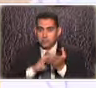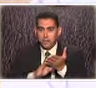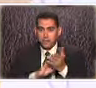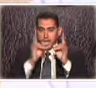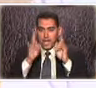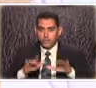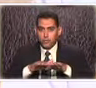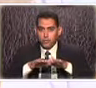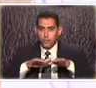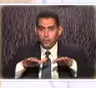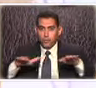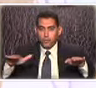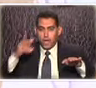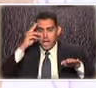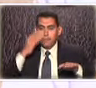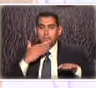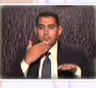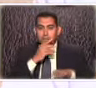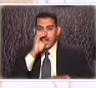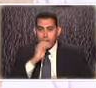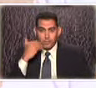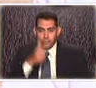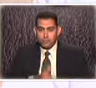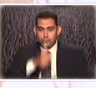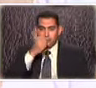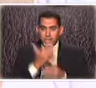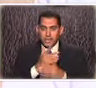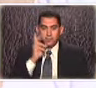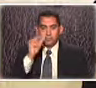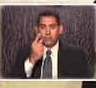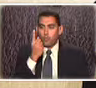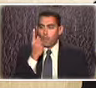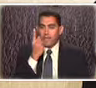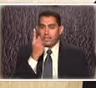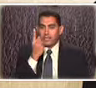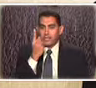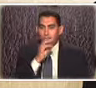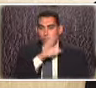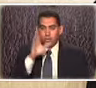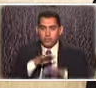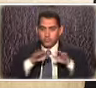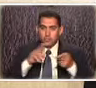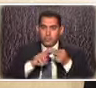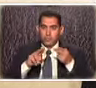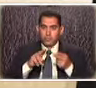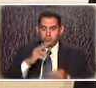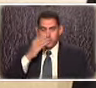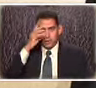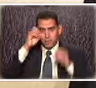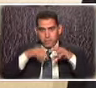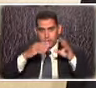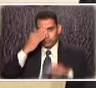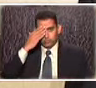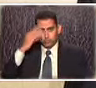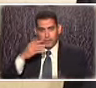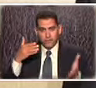نعم اذا هذه قوه وليس ضعفا بارك الله في حضرتك بشكرك جدا الله يبارك فيك بشكركم دي